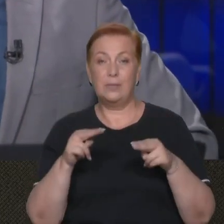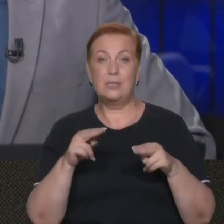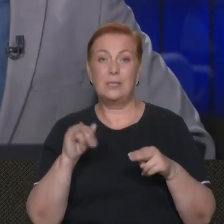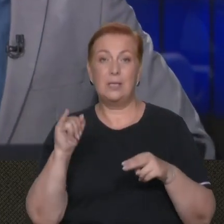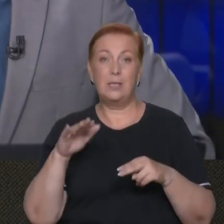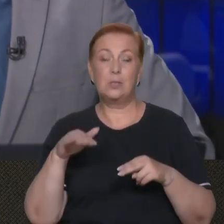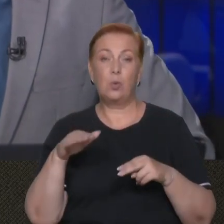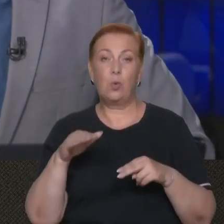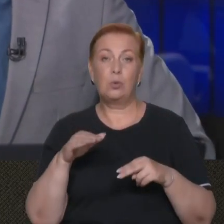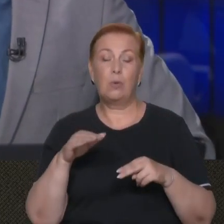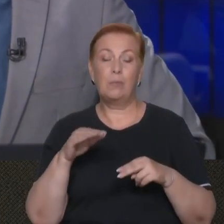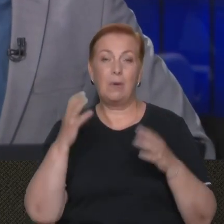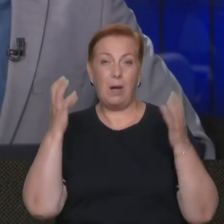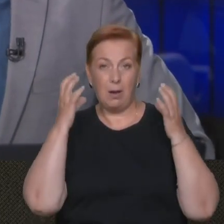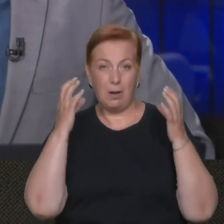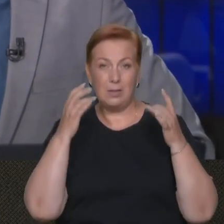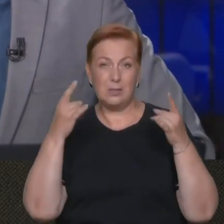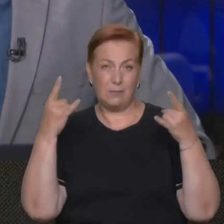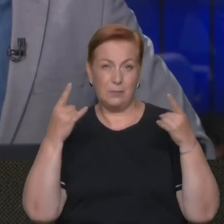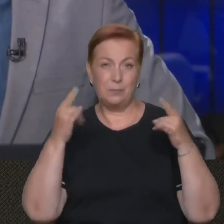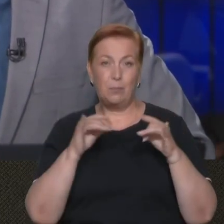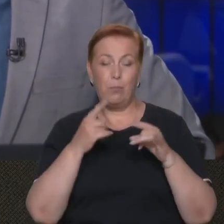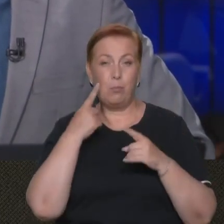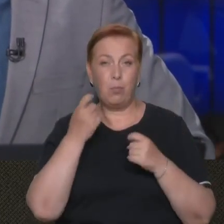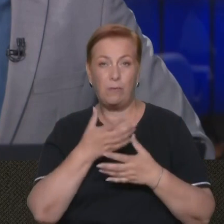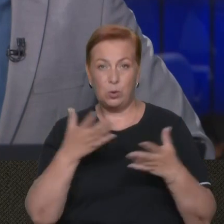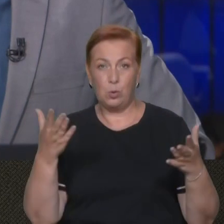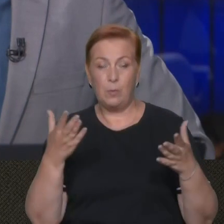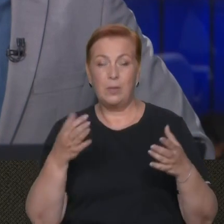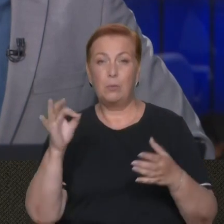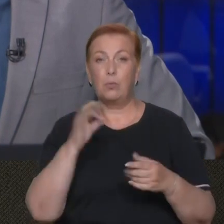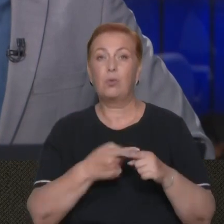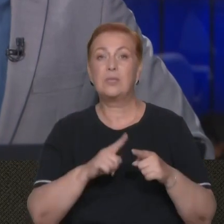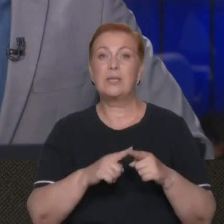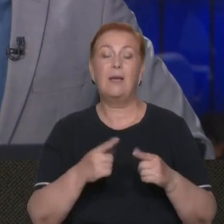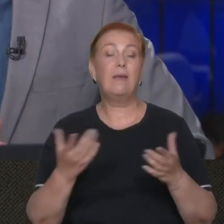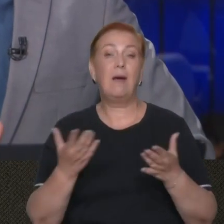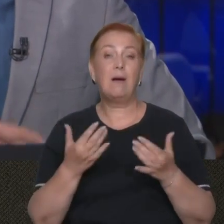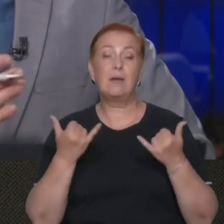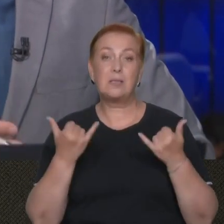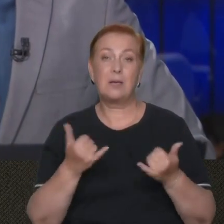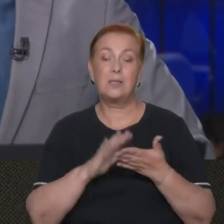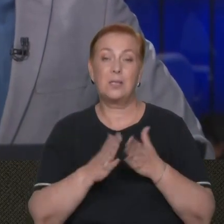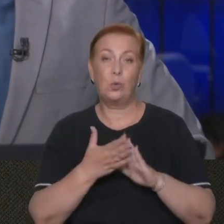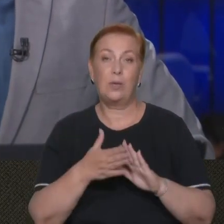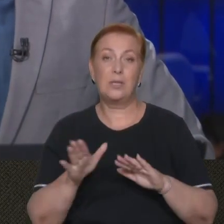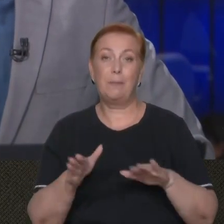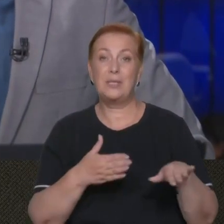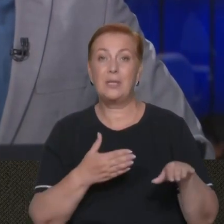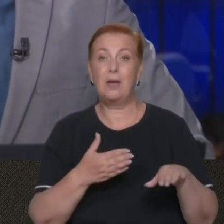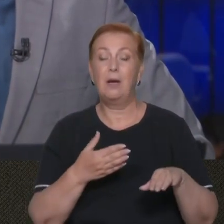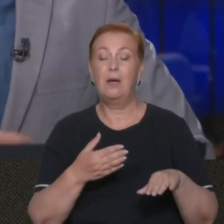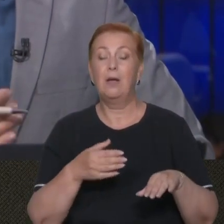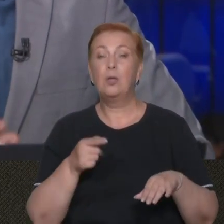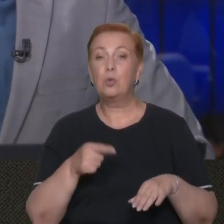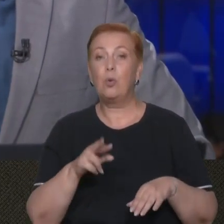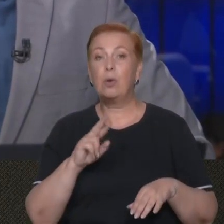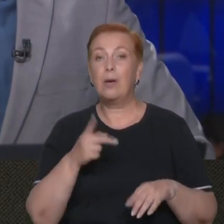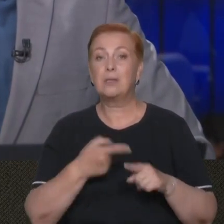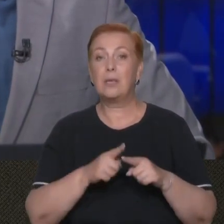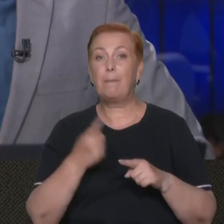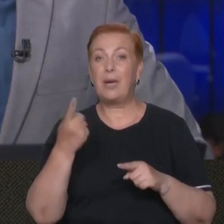про це. От яка зараз, знаєте, ситуація після того, як оце перше судно, воно